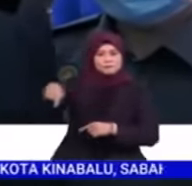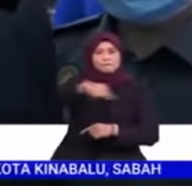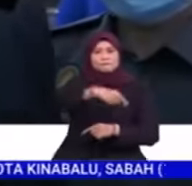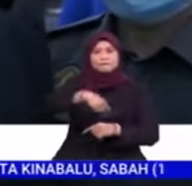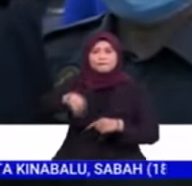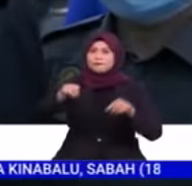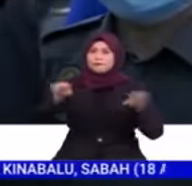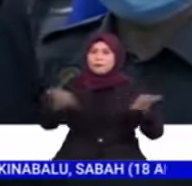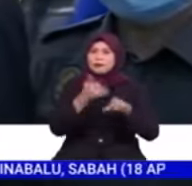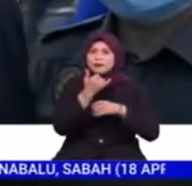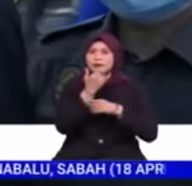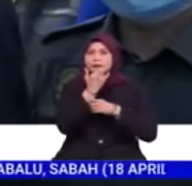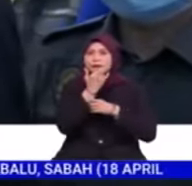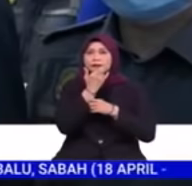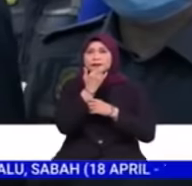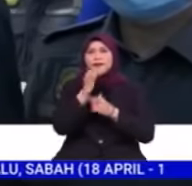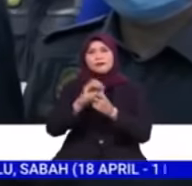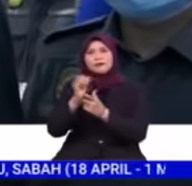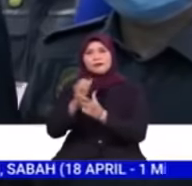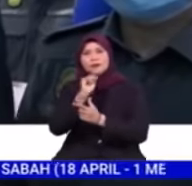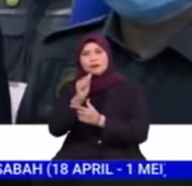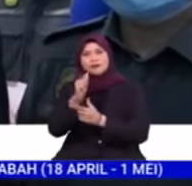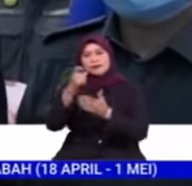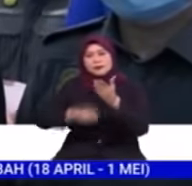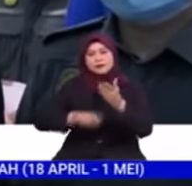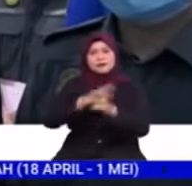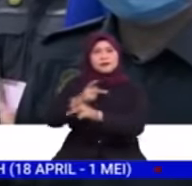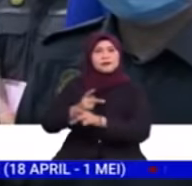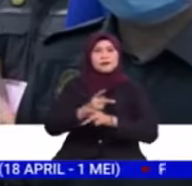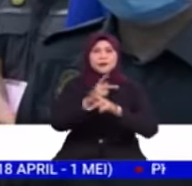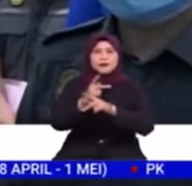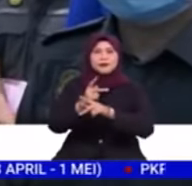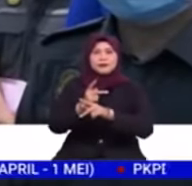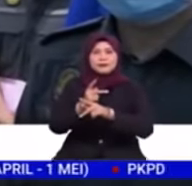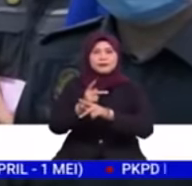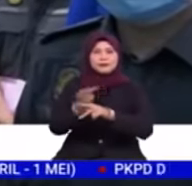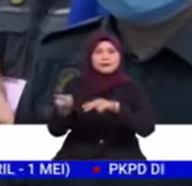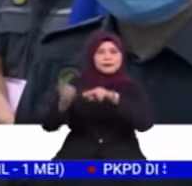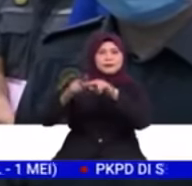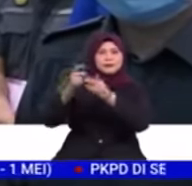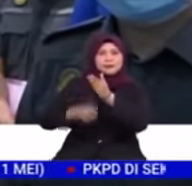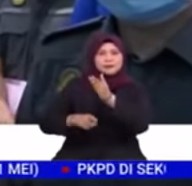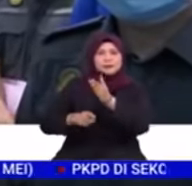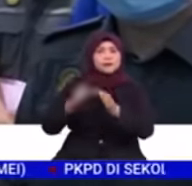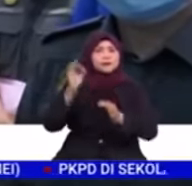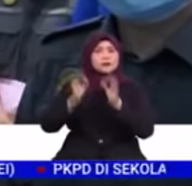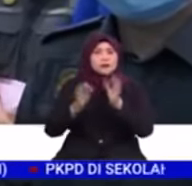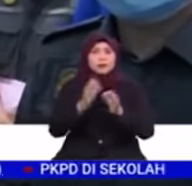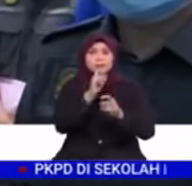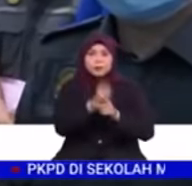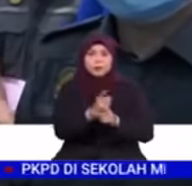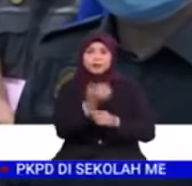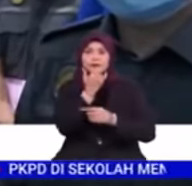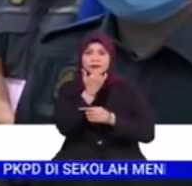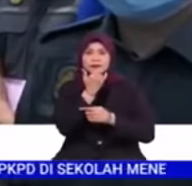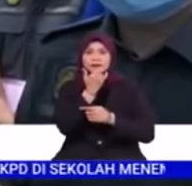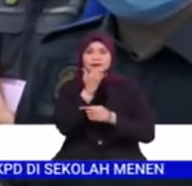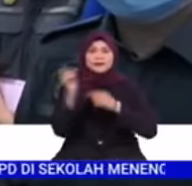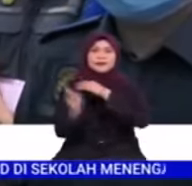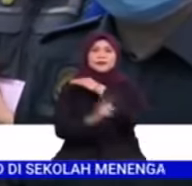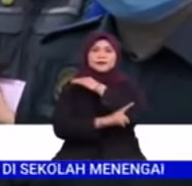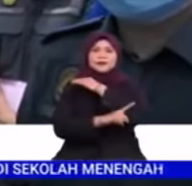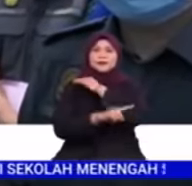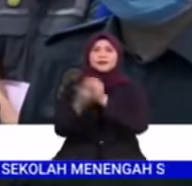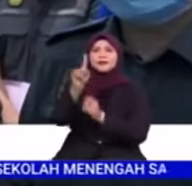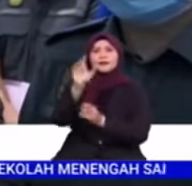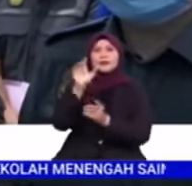melakukan kesalahan di bawah Aa apalagi ada juga jutaan yang mana jika mereka disampaikan kesalahan Aden the